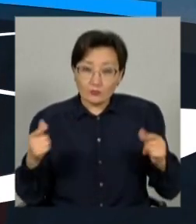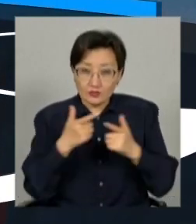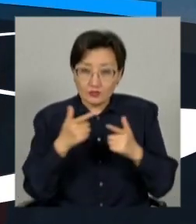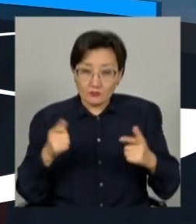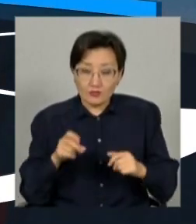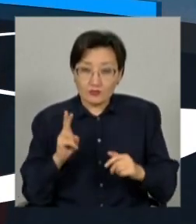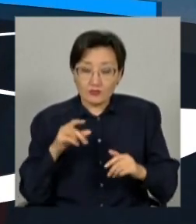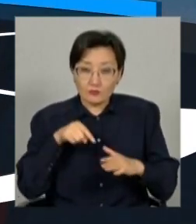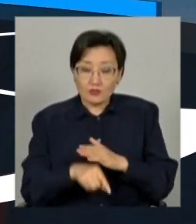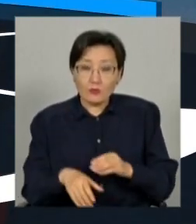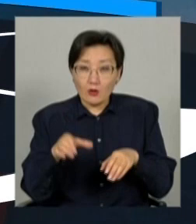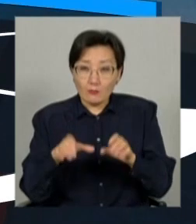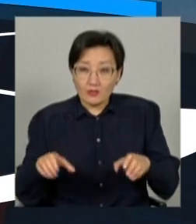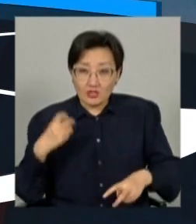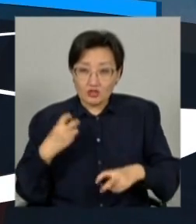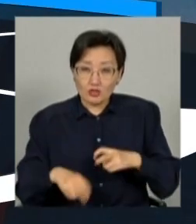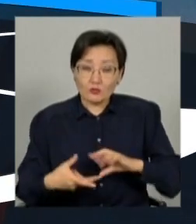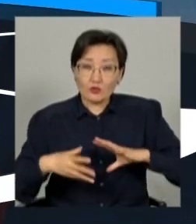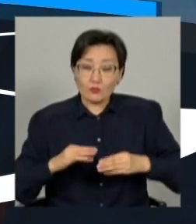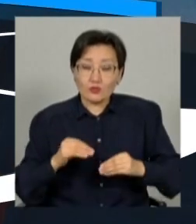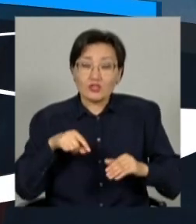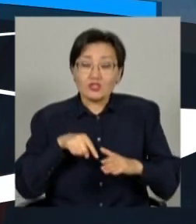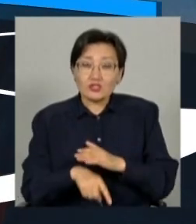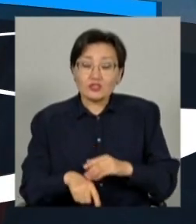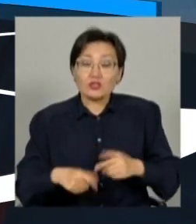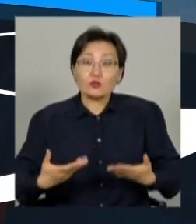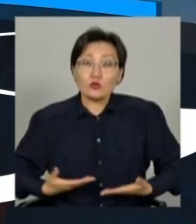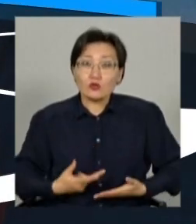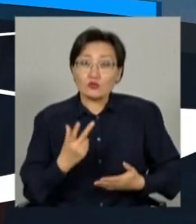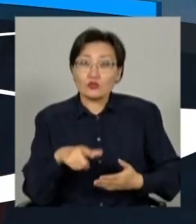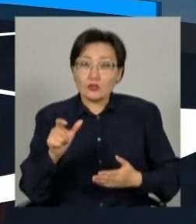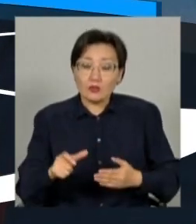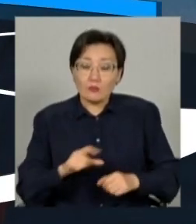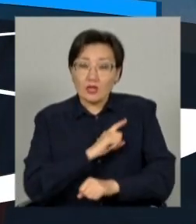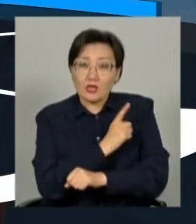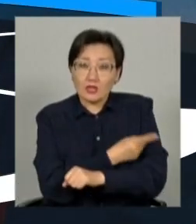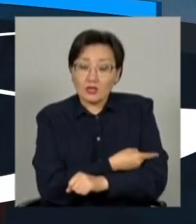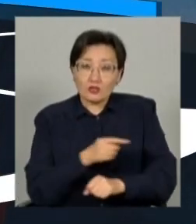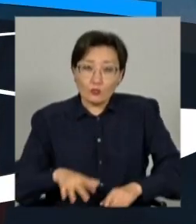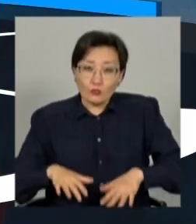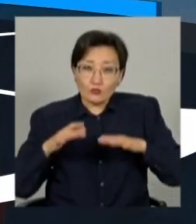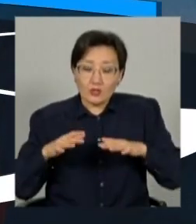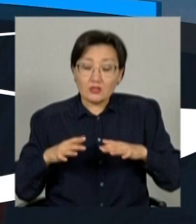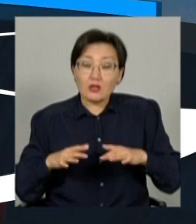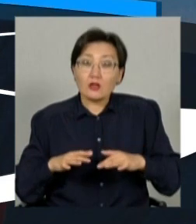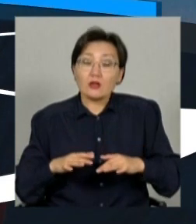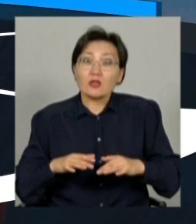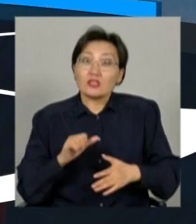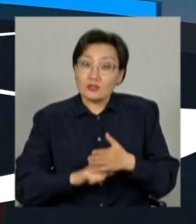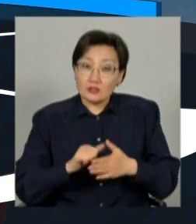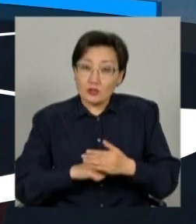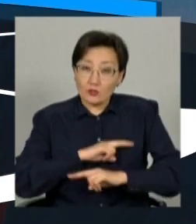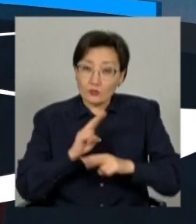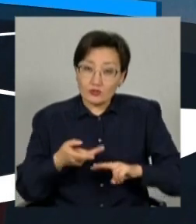ақпарынша пәтерде батарея жарылып, нәтижесінде үй ішінде болған үш тұрғын қатты будан тұншығып тіл тартпай кеткен. Тәртіп сақшылары